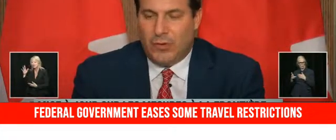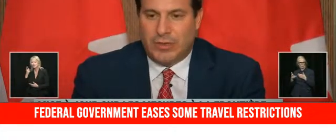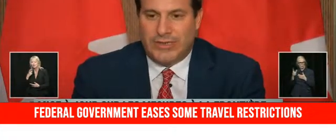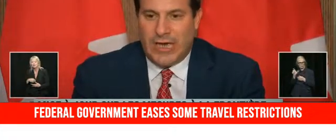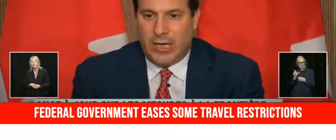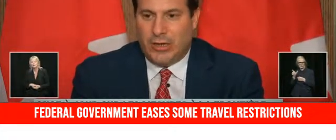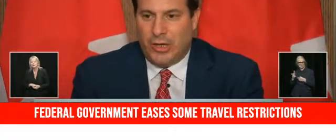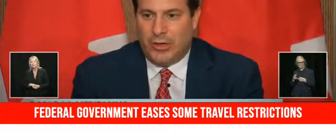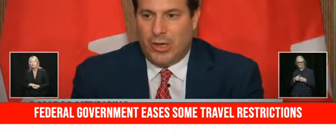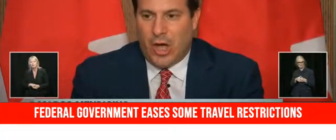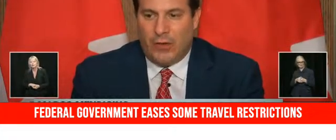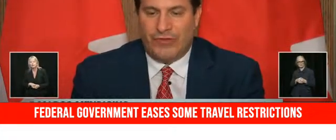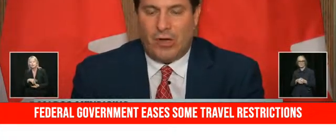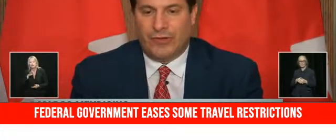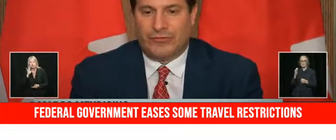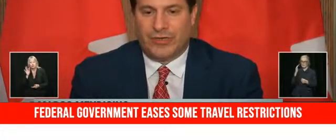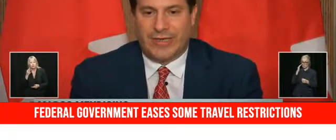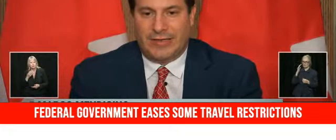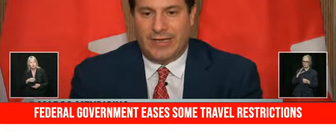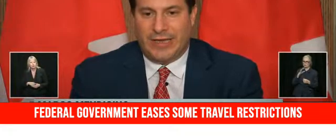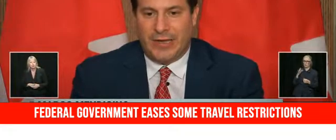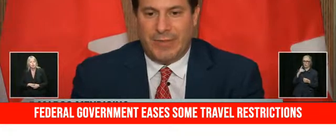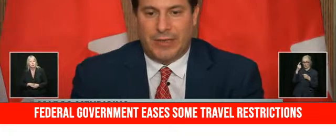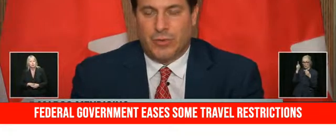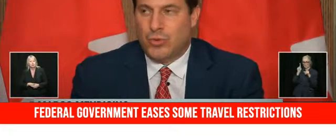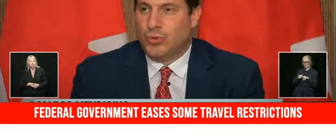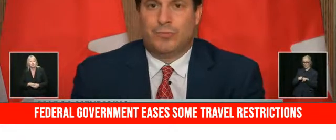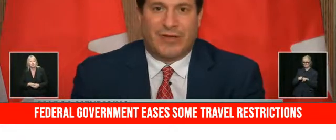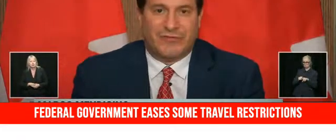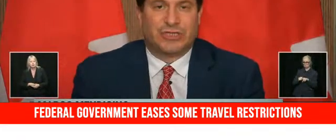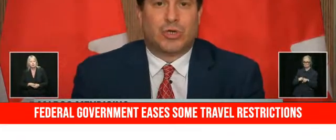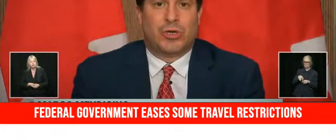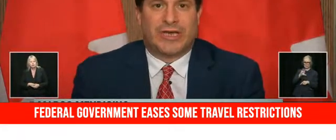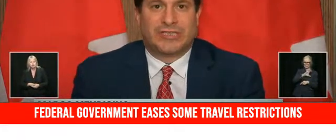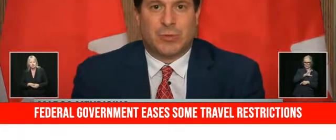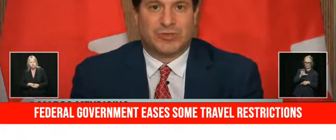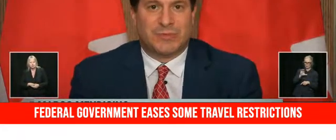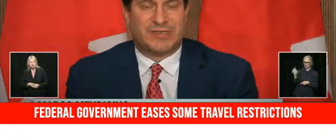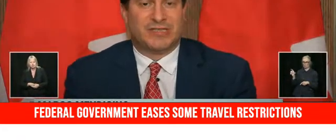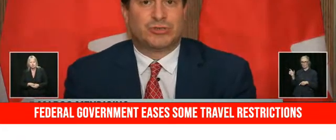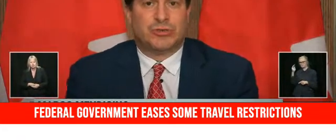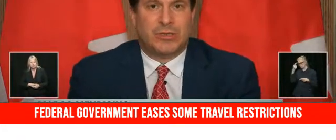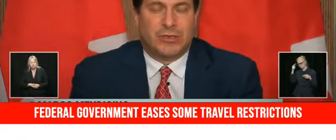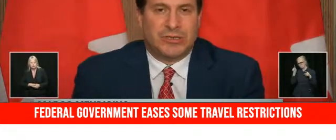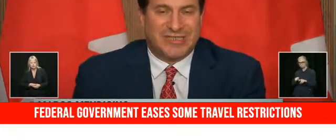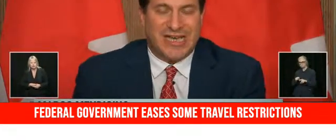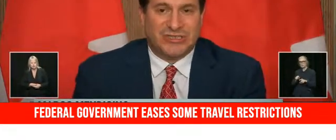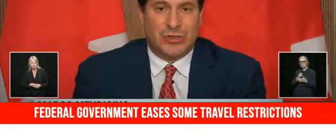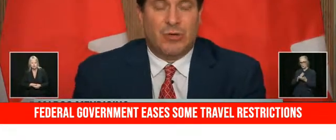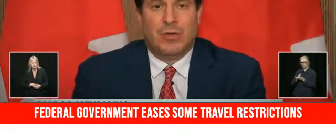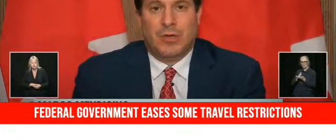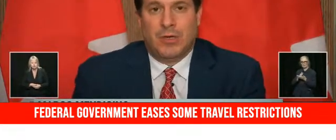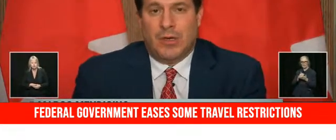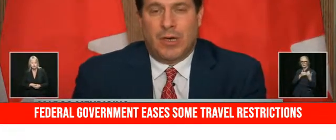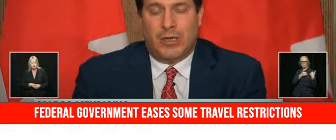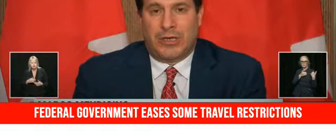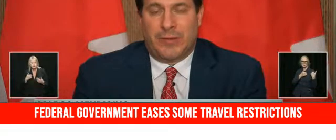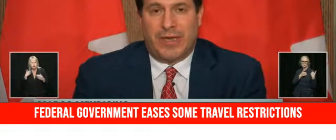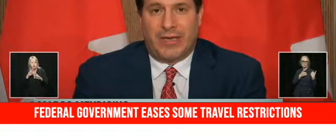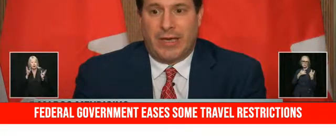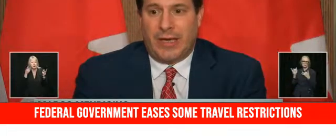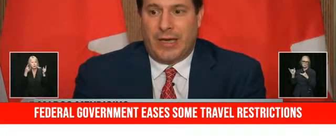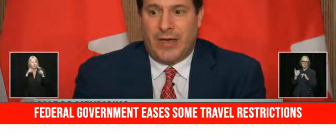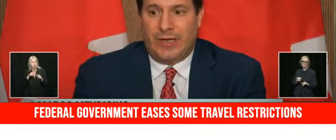Nous savons qu'il y a une entente entre Canada et Québec où nous partageons les responsabilités sur l'immigration.